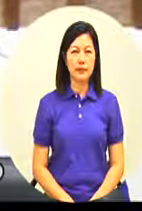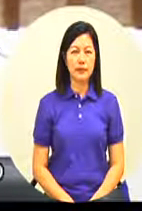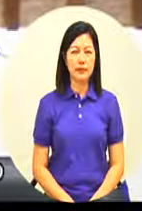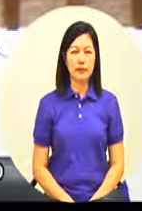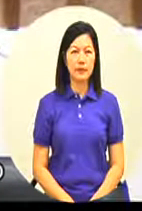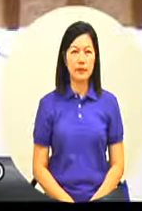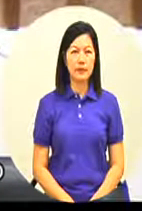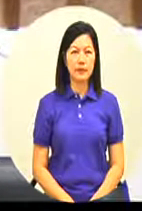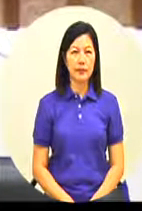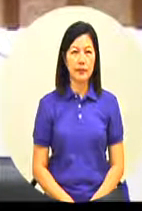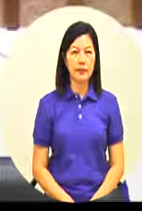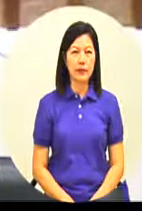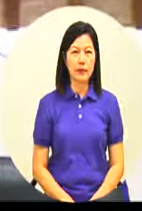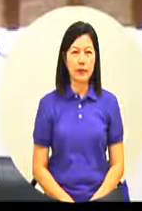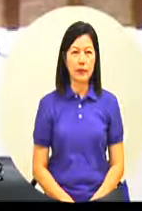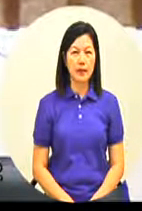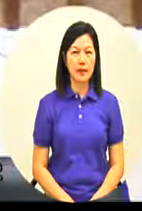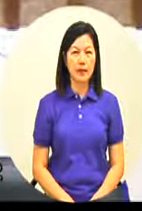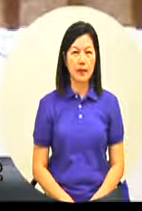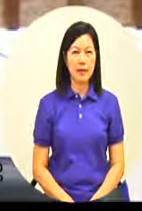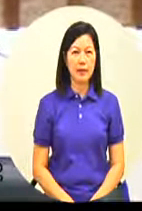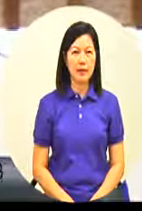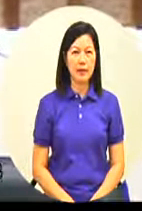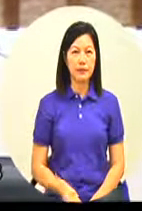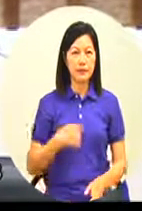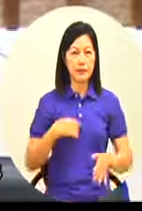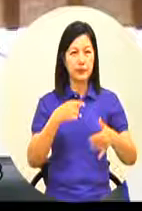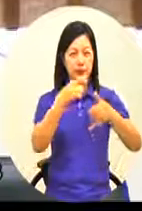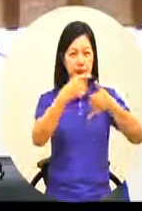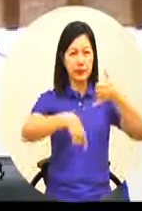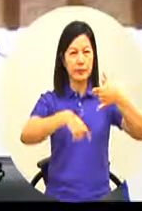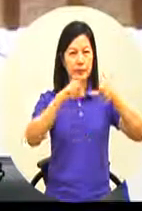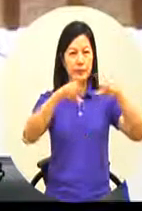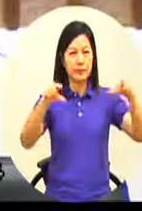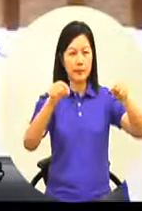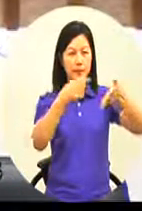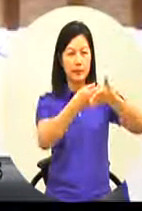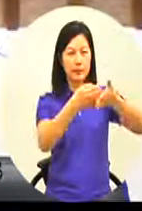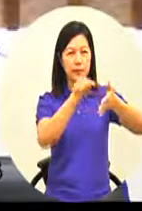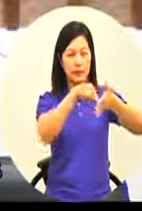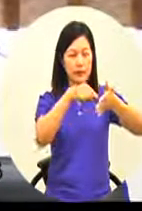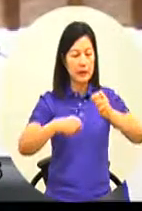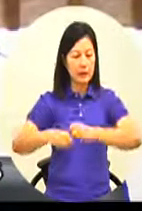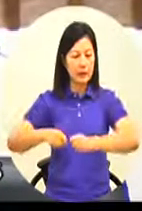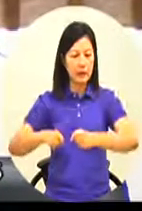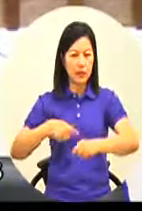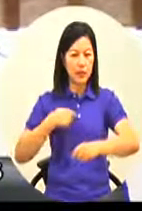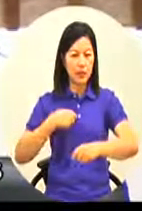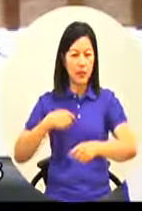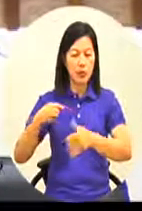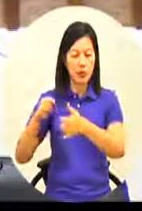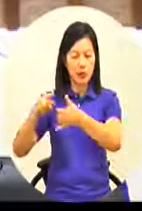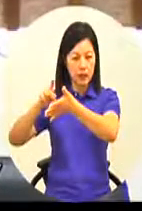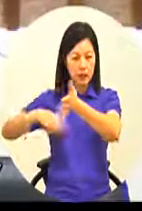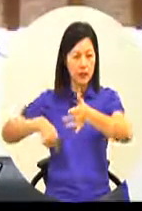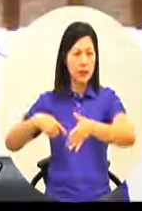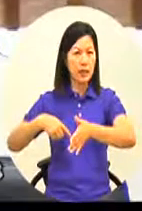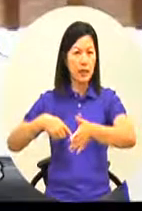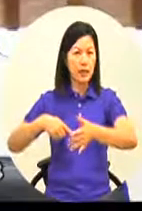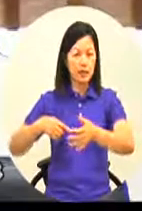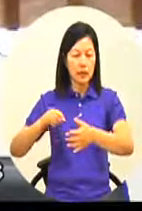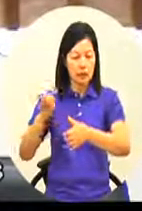啊，我们讲简议员伫对啦吼，我伫遮。这个案子呢，是我跟简万中议员在去年去会